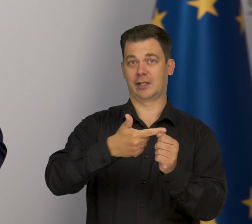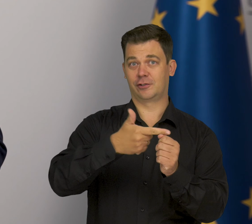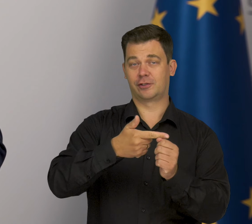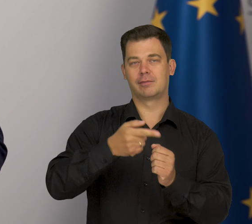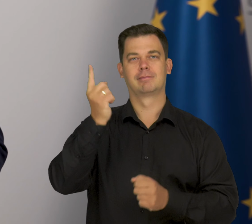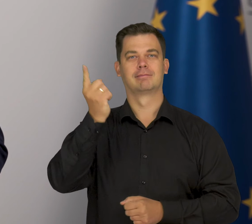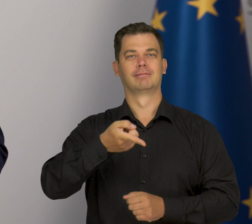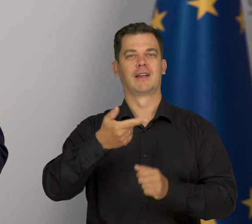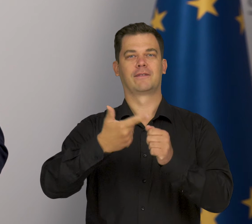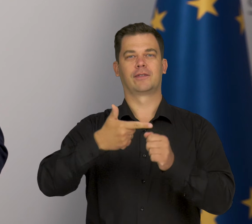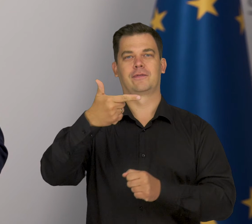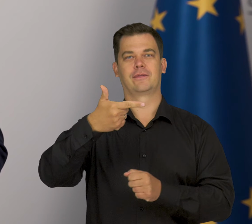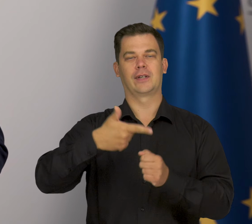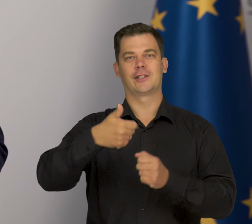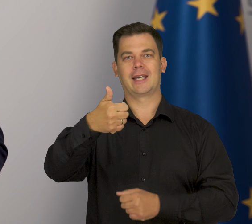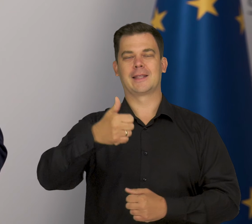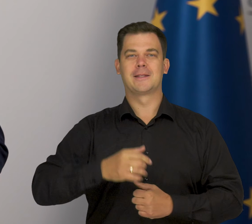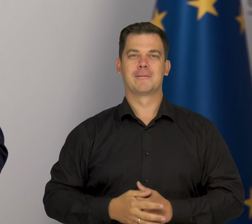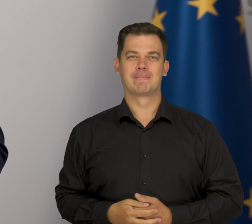akademicki